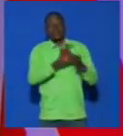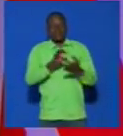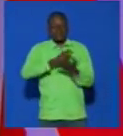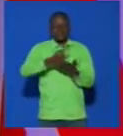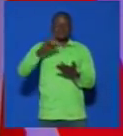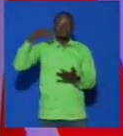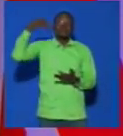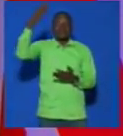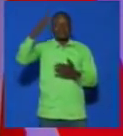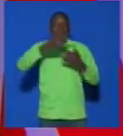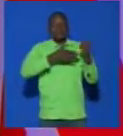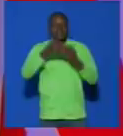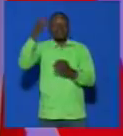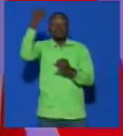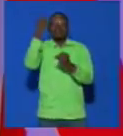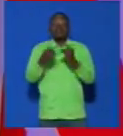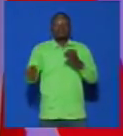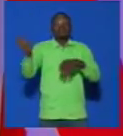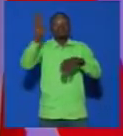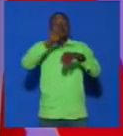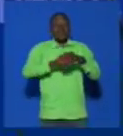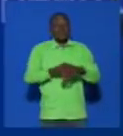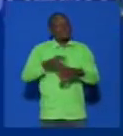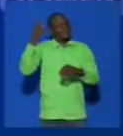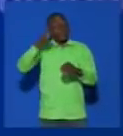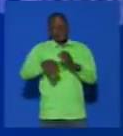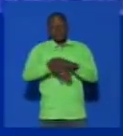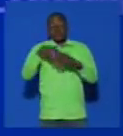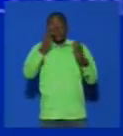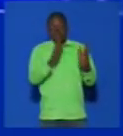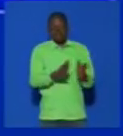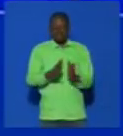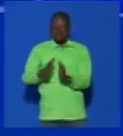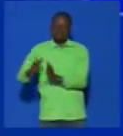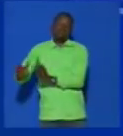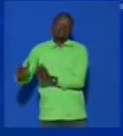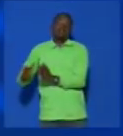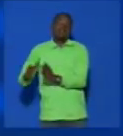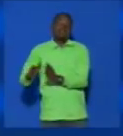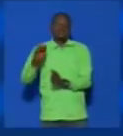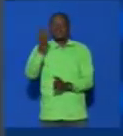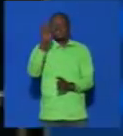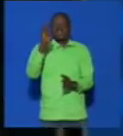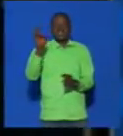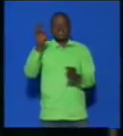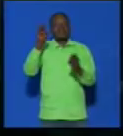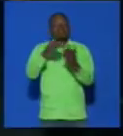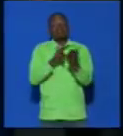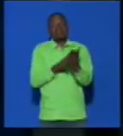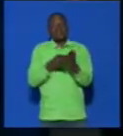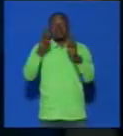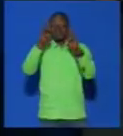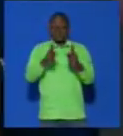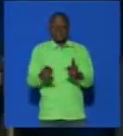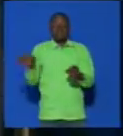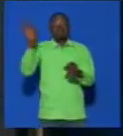afin que nous puissions mettre fin à l'incertitude et partir en douceur et de façon ordonnée 17 millions d'électeurs britanniques soit un